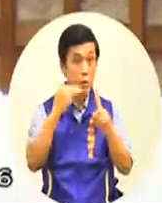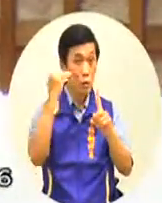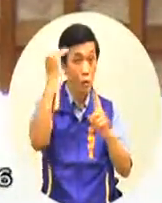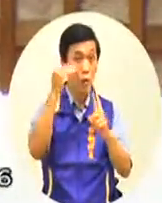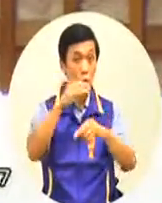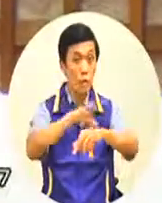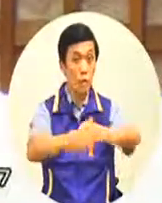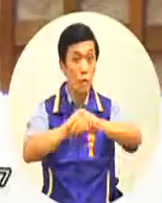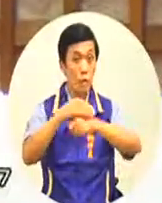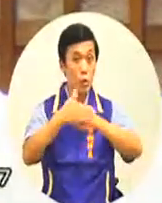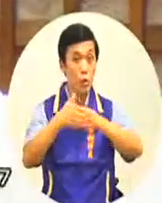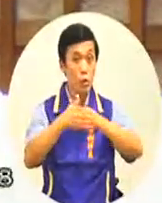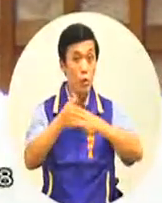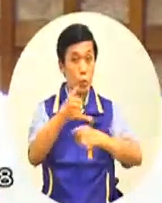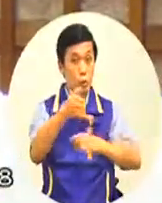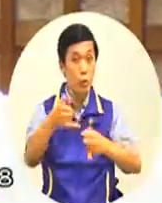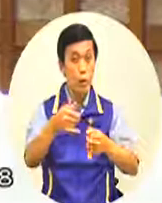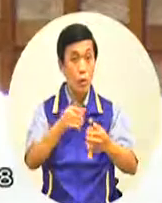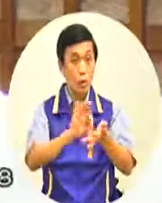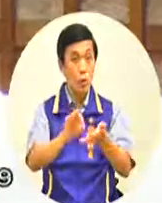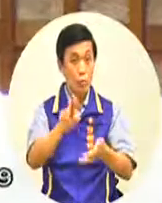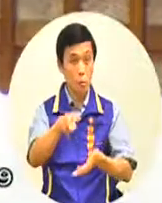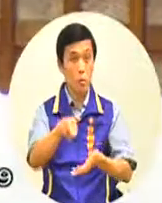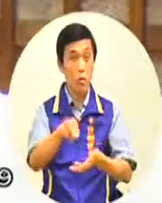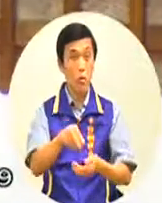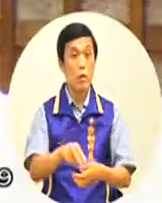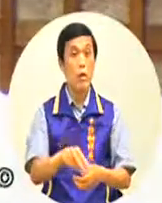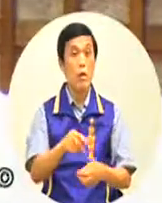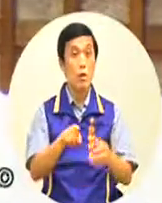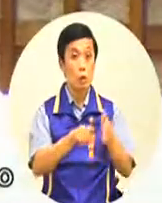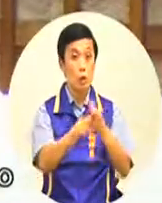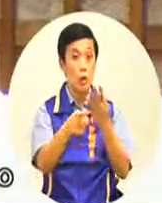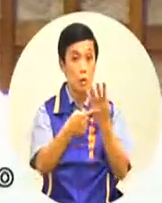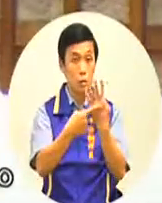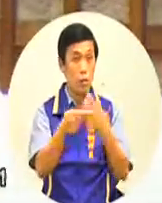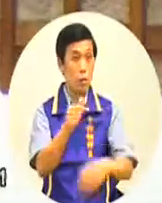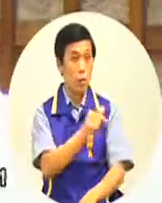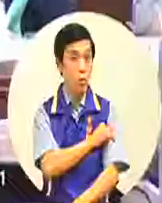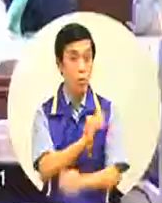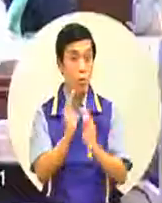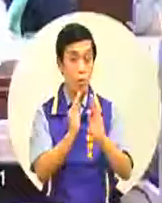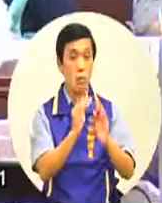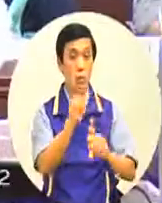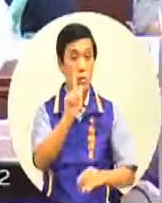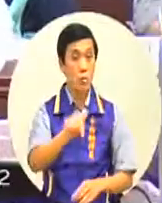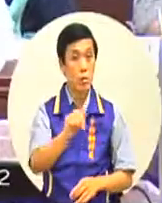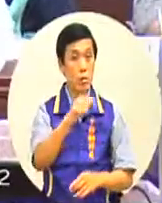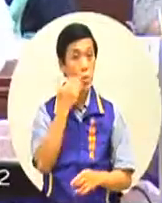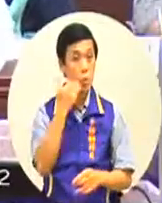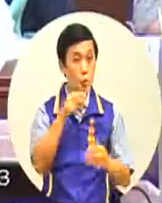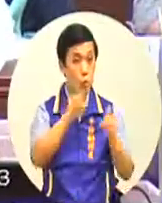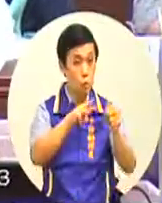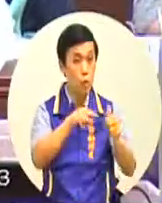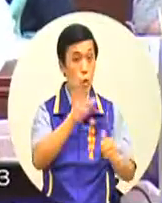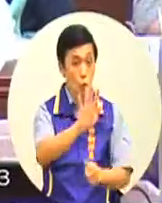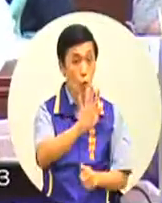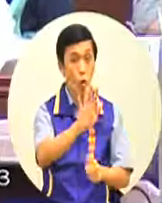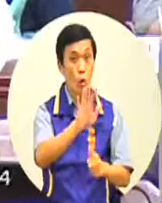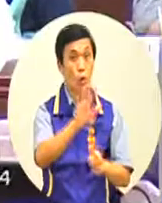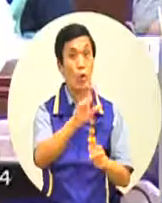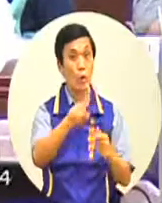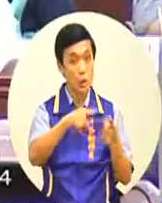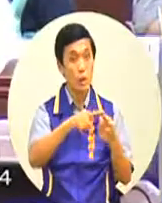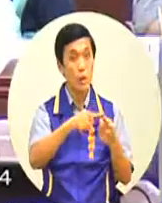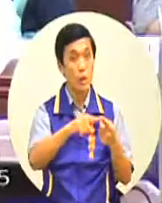使的哦。 护理师，专业护理师，专业护理师其实有受过相关的训练，他也是可以执行相关的。 差讲未使